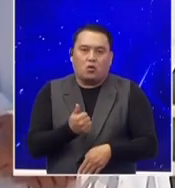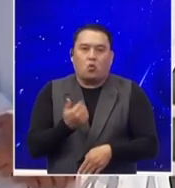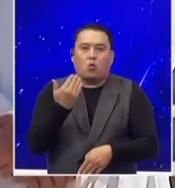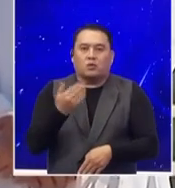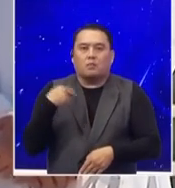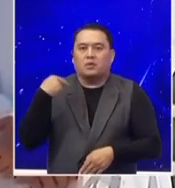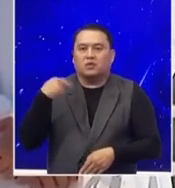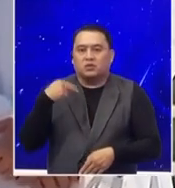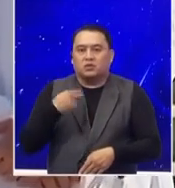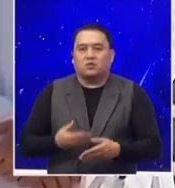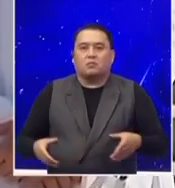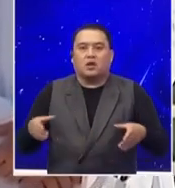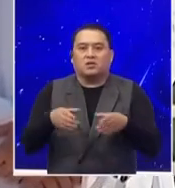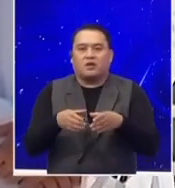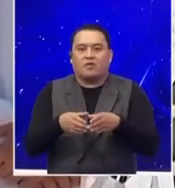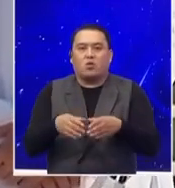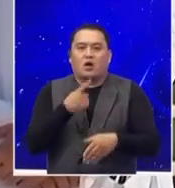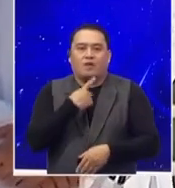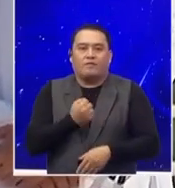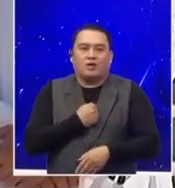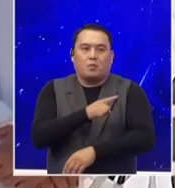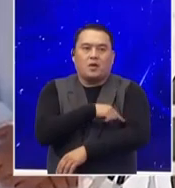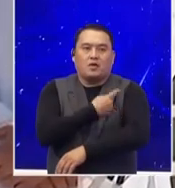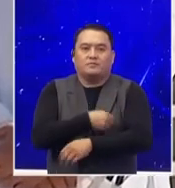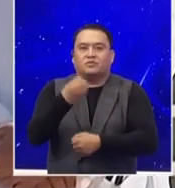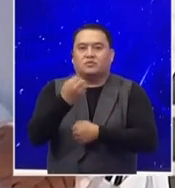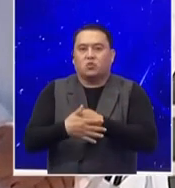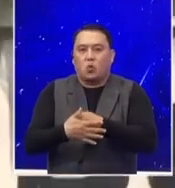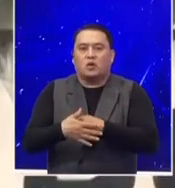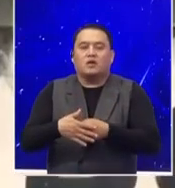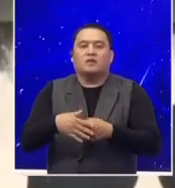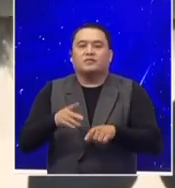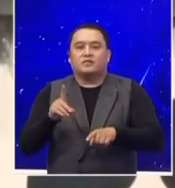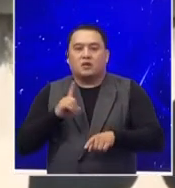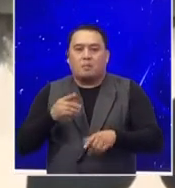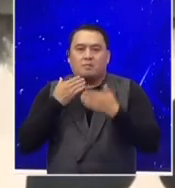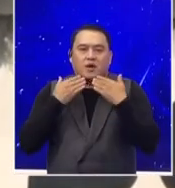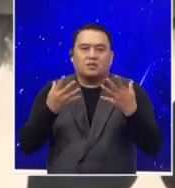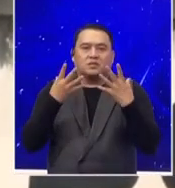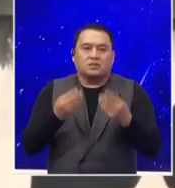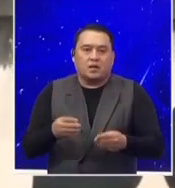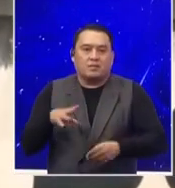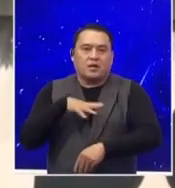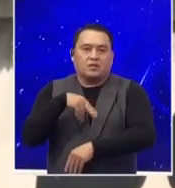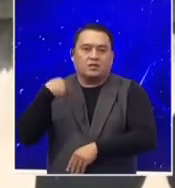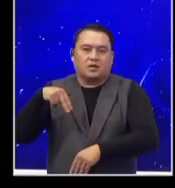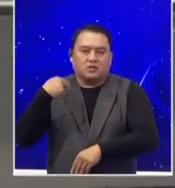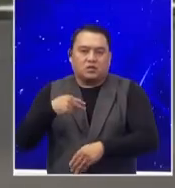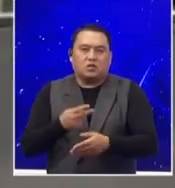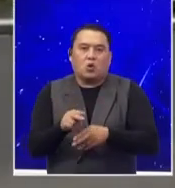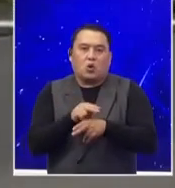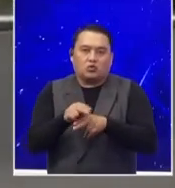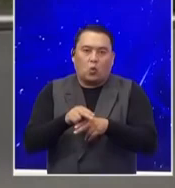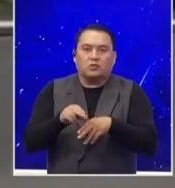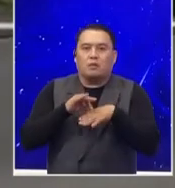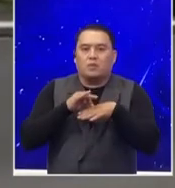временем сторонники президента собрались у военно-медицинского центра в Вашингтоне, где последние дни находится президент. Многие